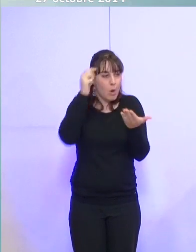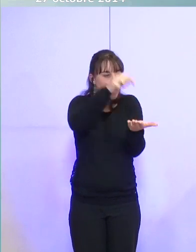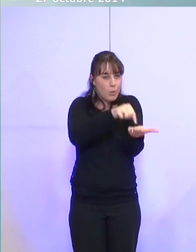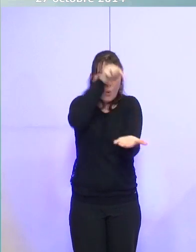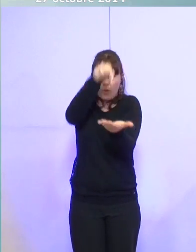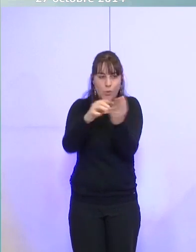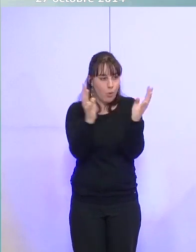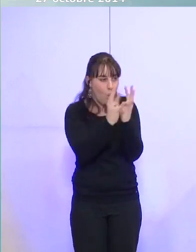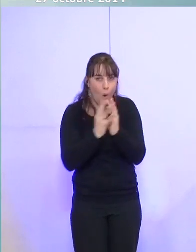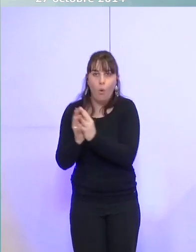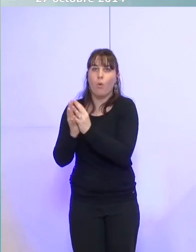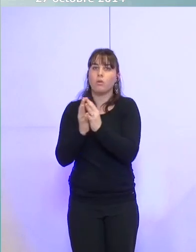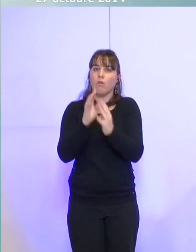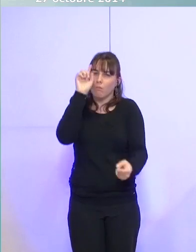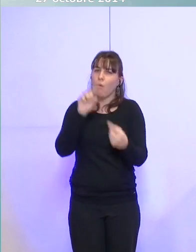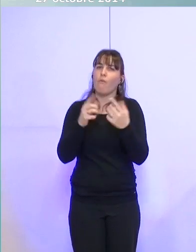rencontre,